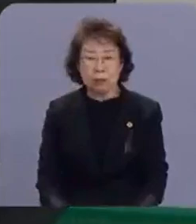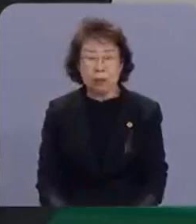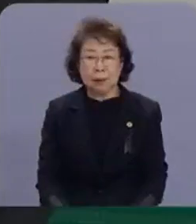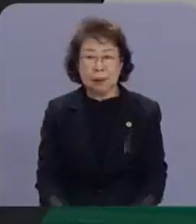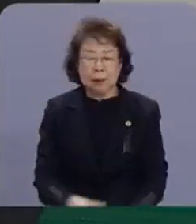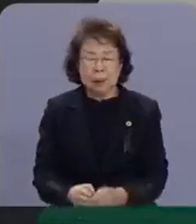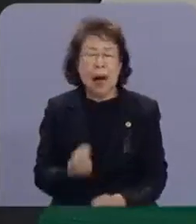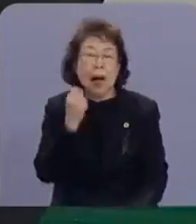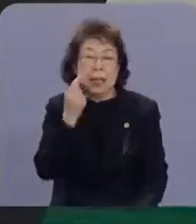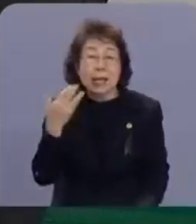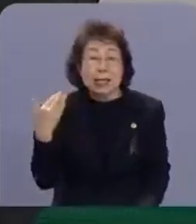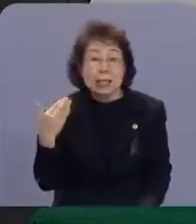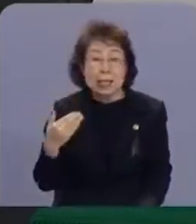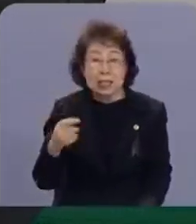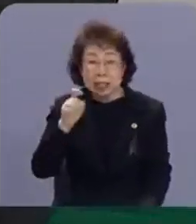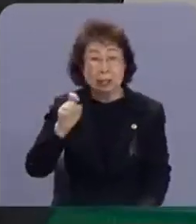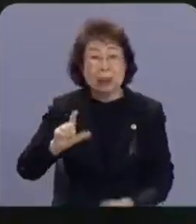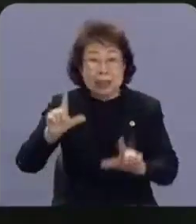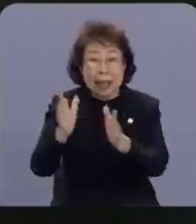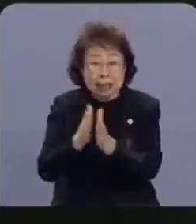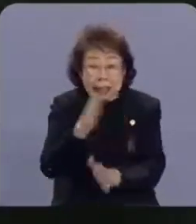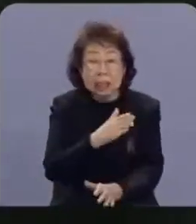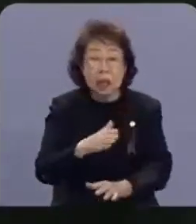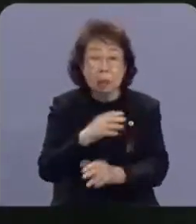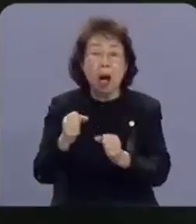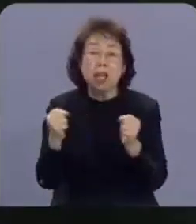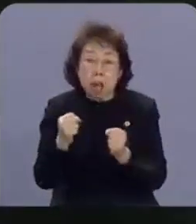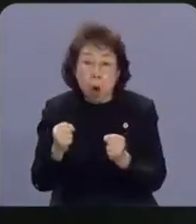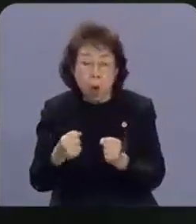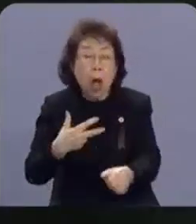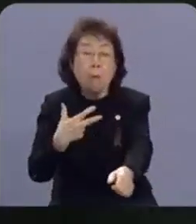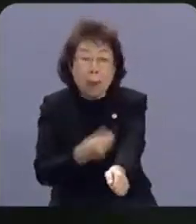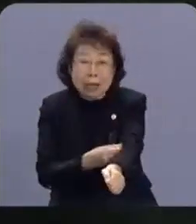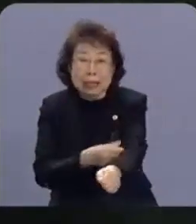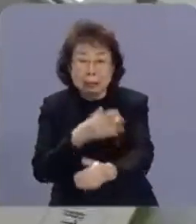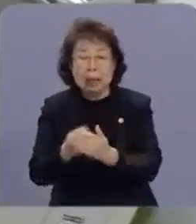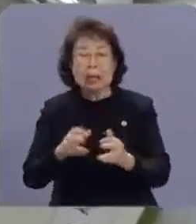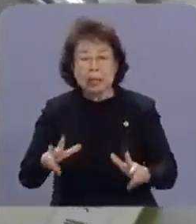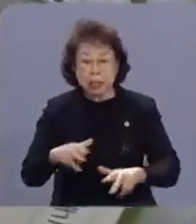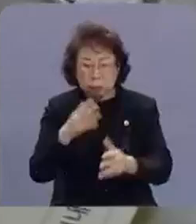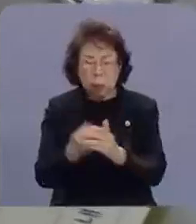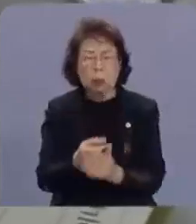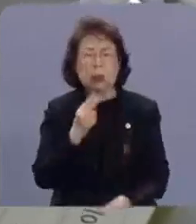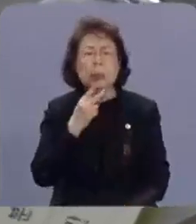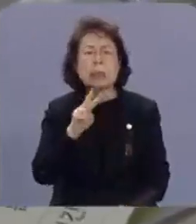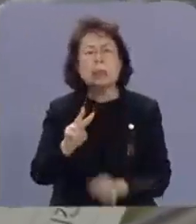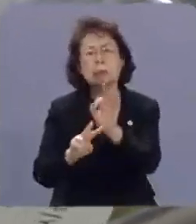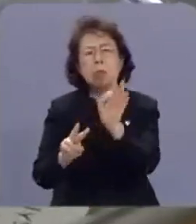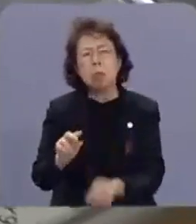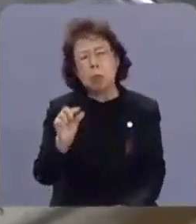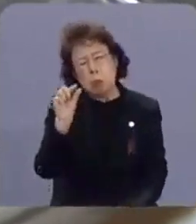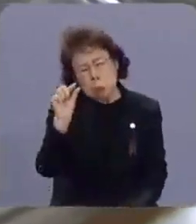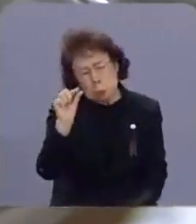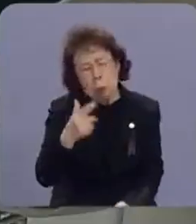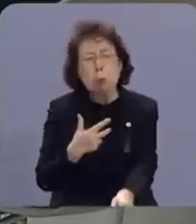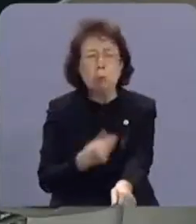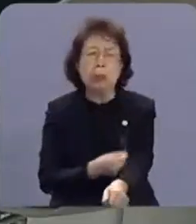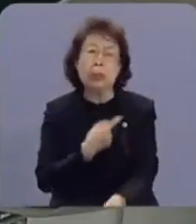그렇지만 지난달 11일 시작한 부산 동절기 백신 접종률은 현재 인구 대비 2%에 머물고